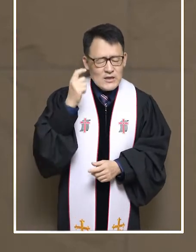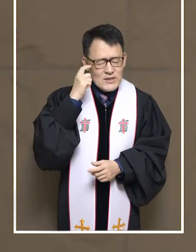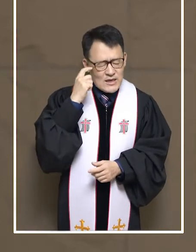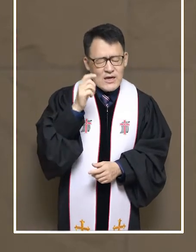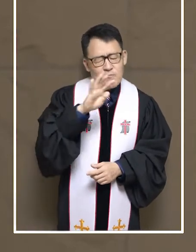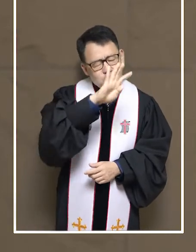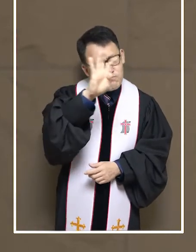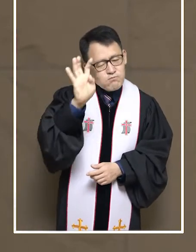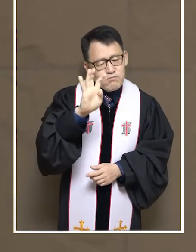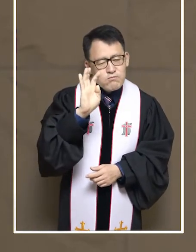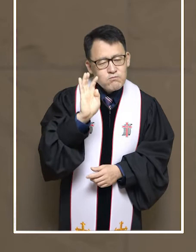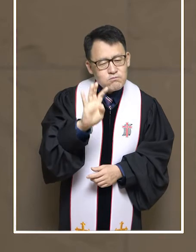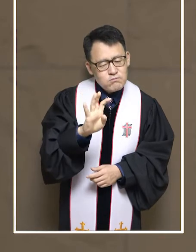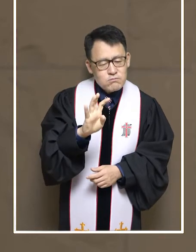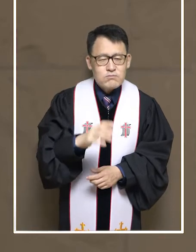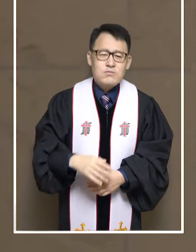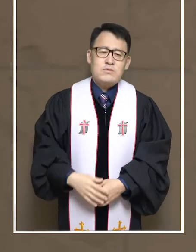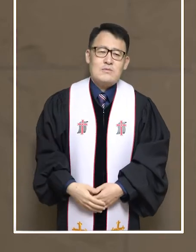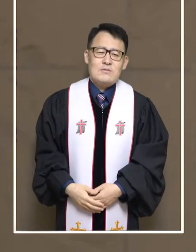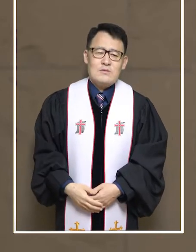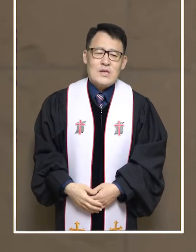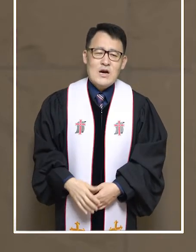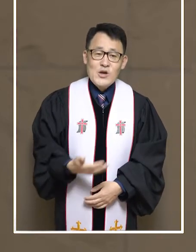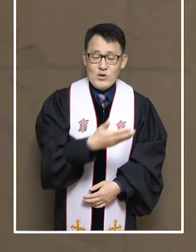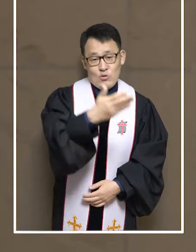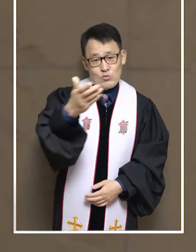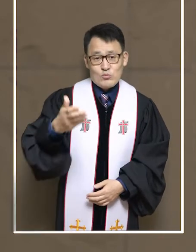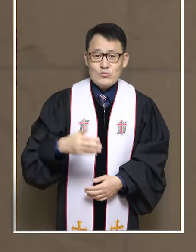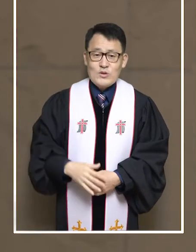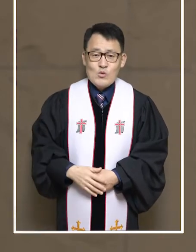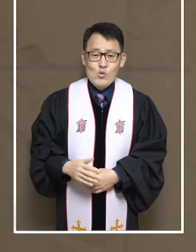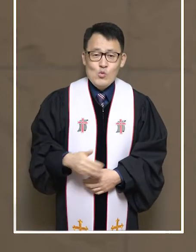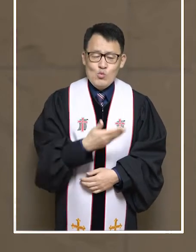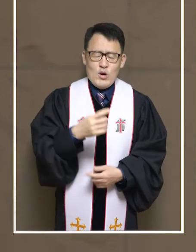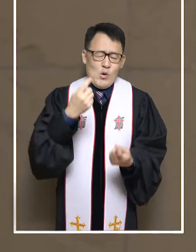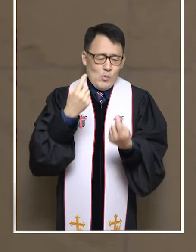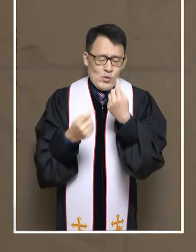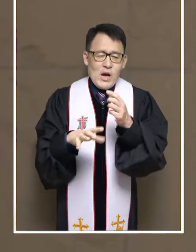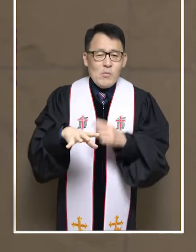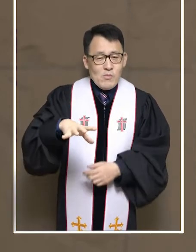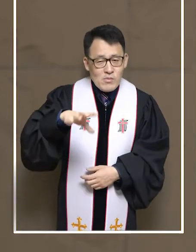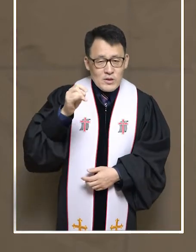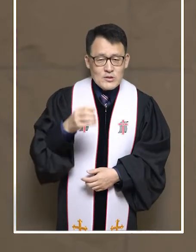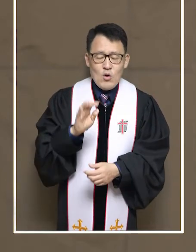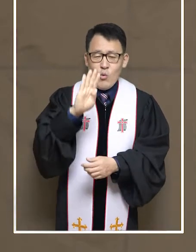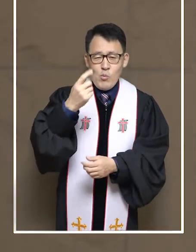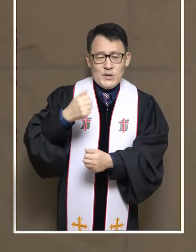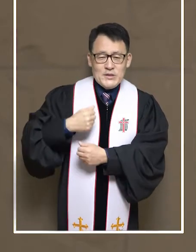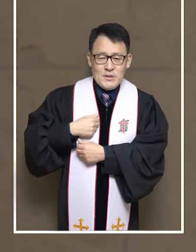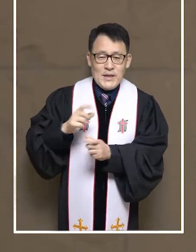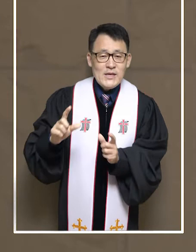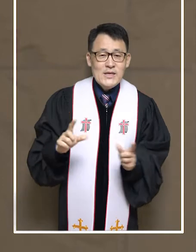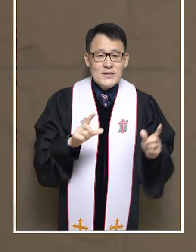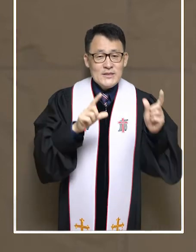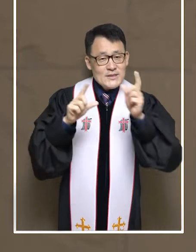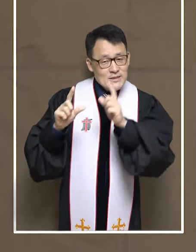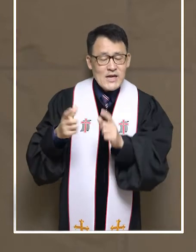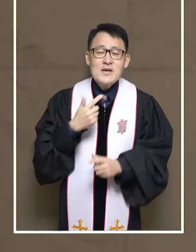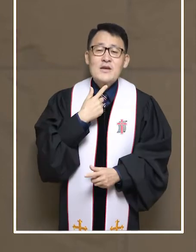있을까? 이런 의문점을 가지지 않을 수 없습니다. 그래서 여러분, 우리보다